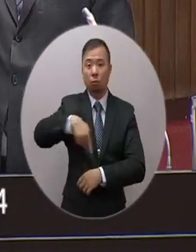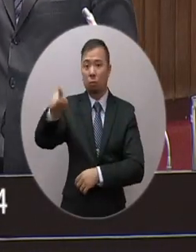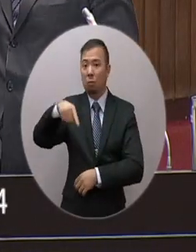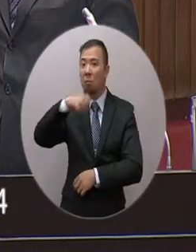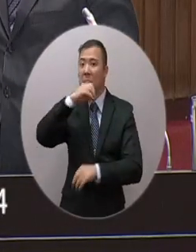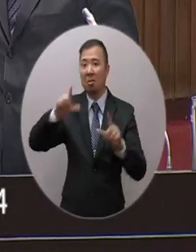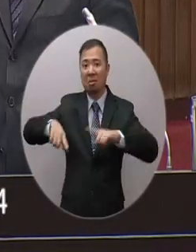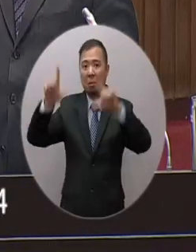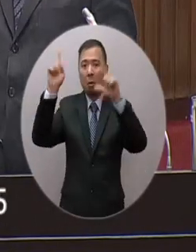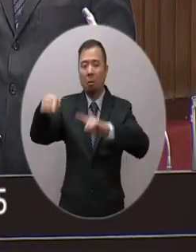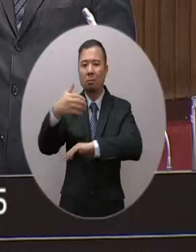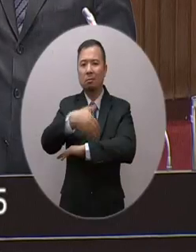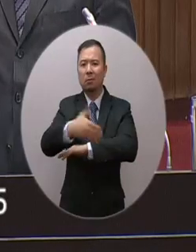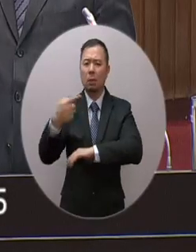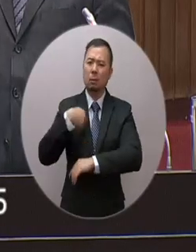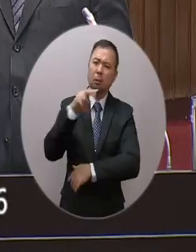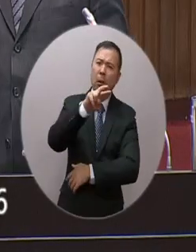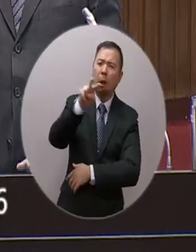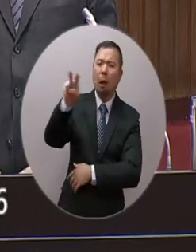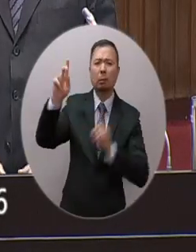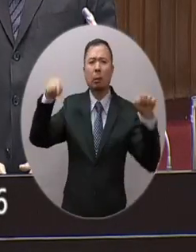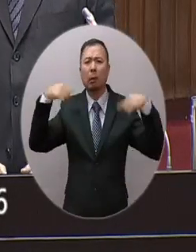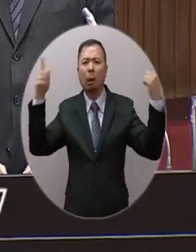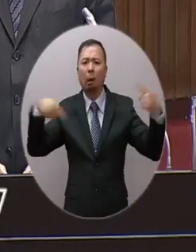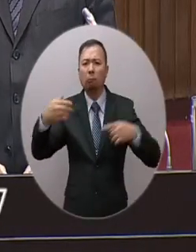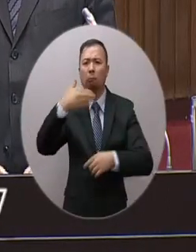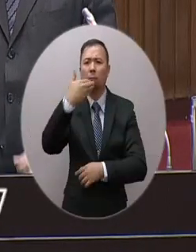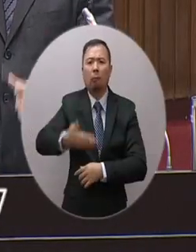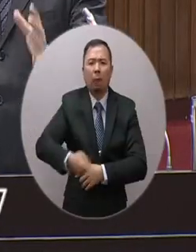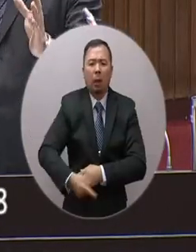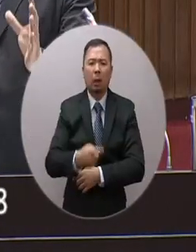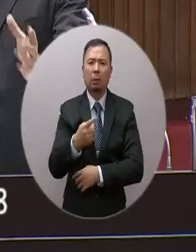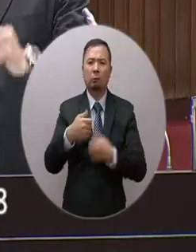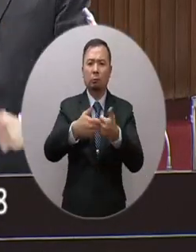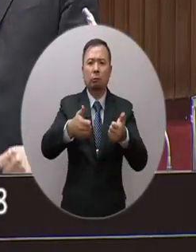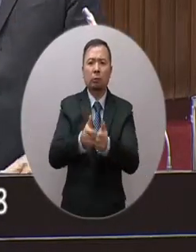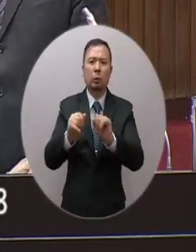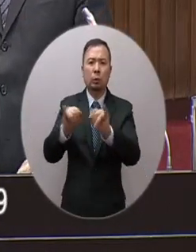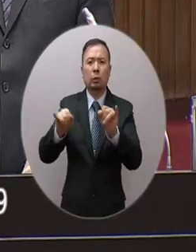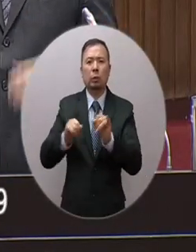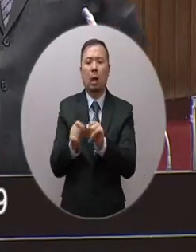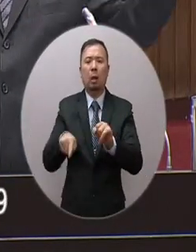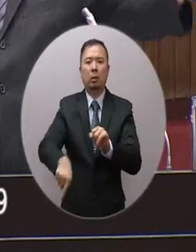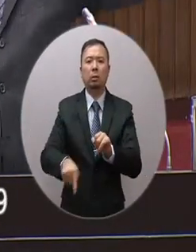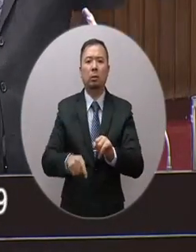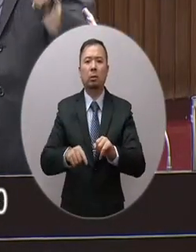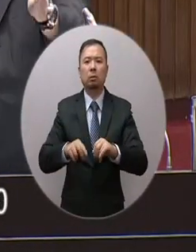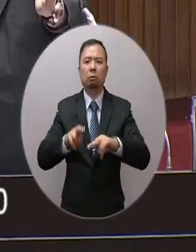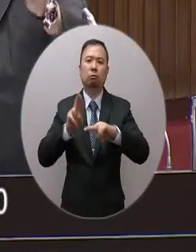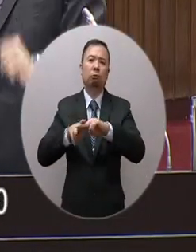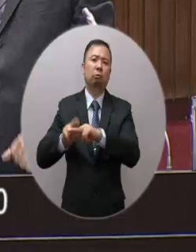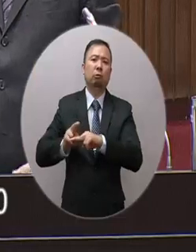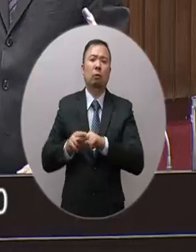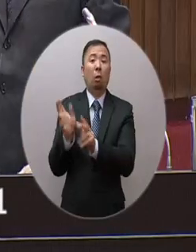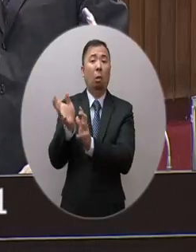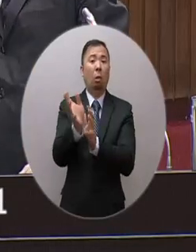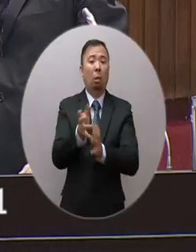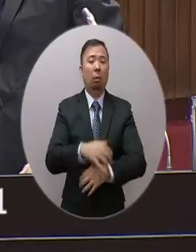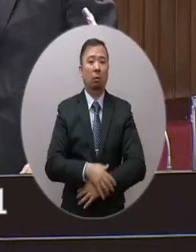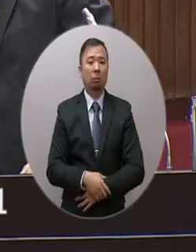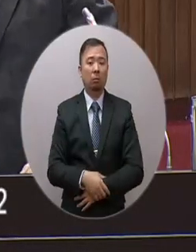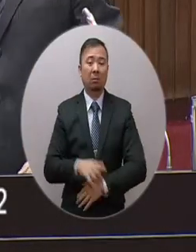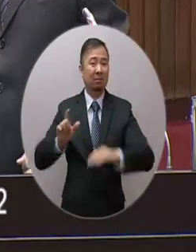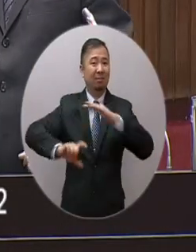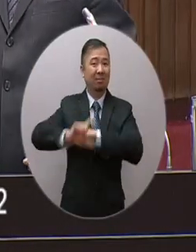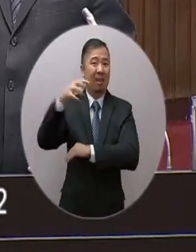天透早就都我那乌里桑乌巴桑那些老伙子中者在那坐在开工，日头还没出来就坐在那，日头